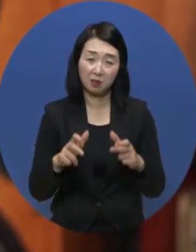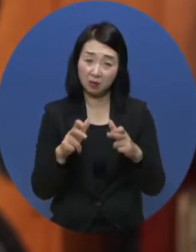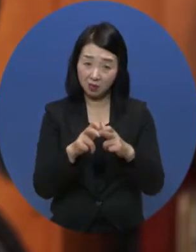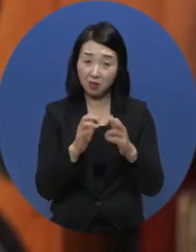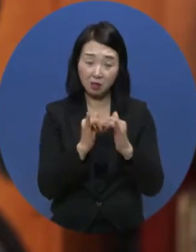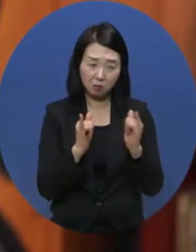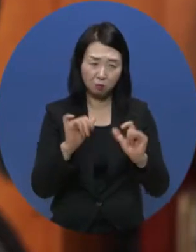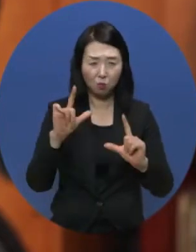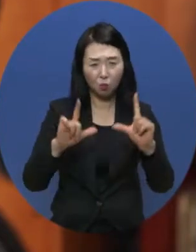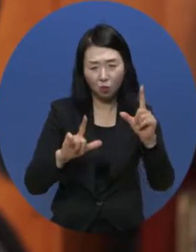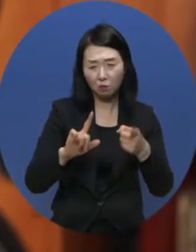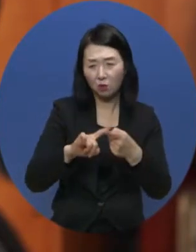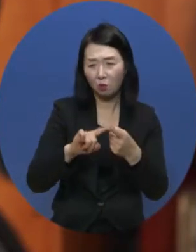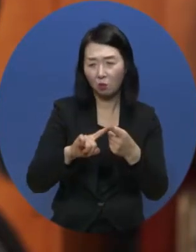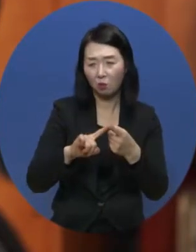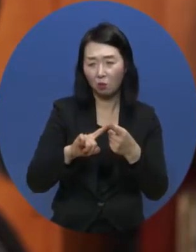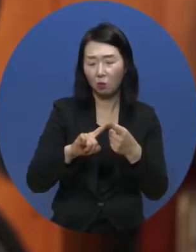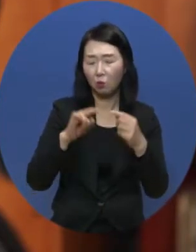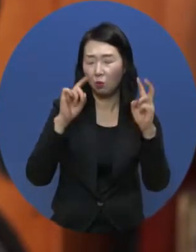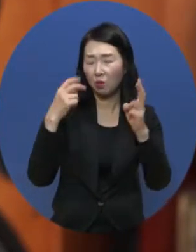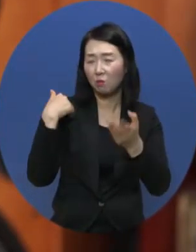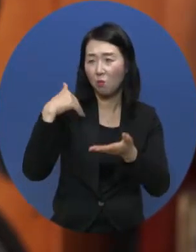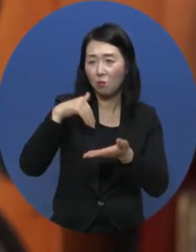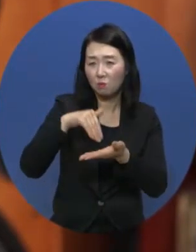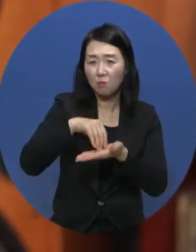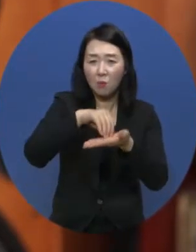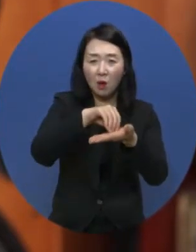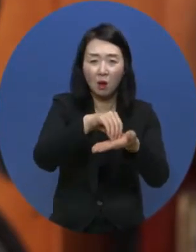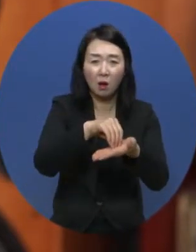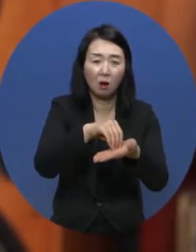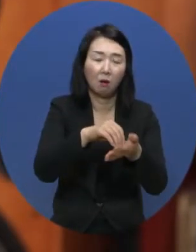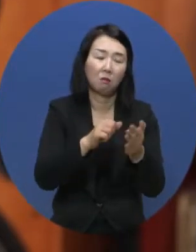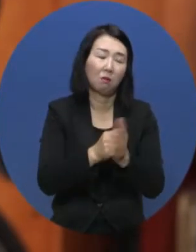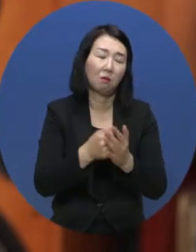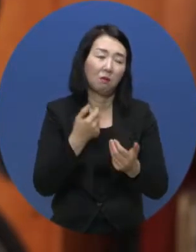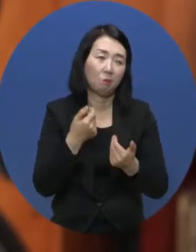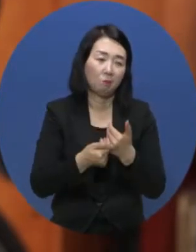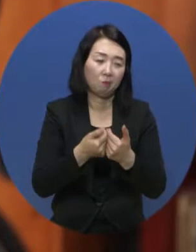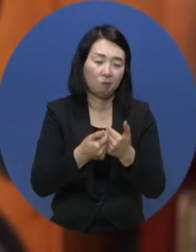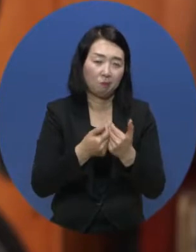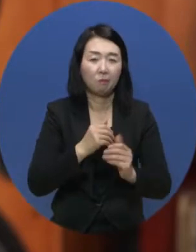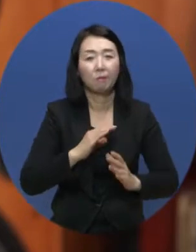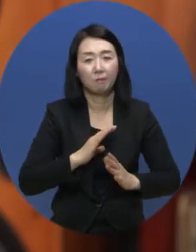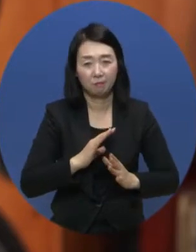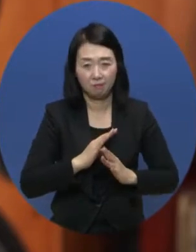장애인의 모습으로 돌아가야 하는 사회가 저한테는 너무 낯설고 두려웠습니다.